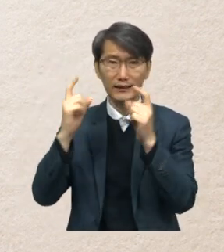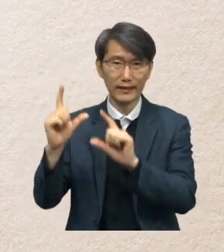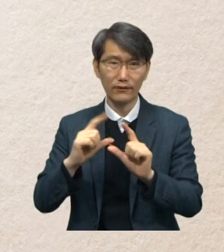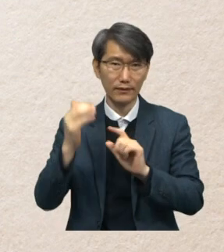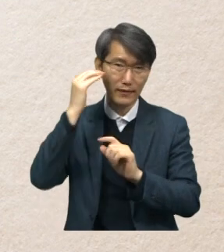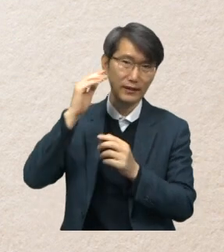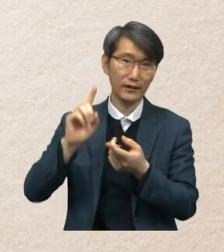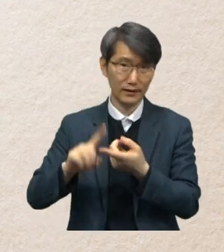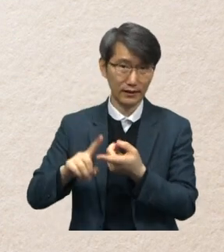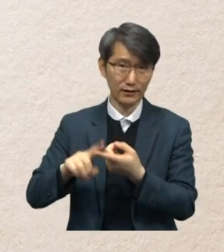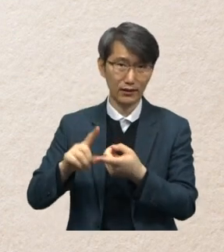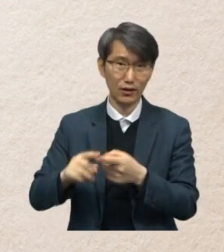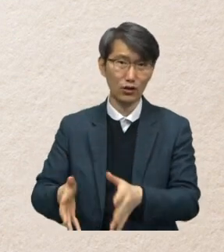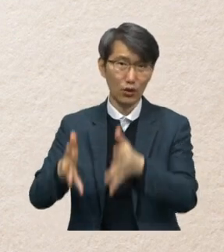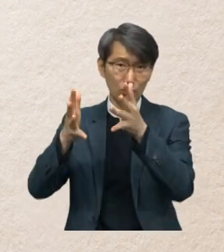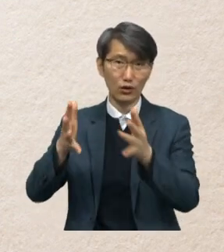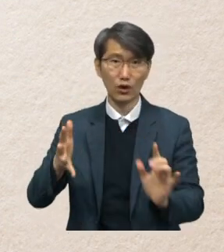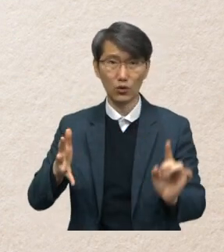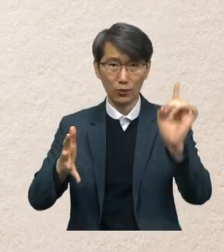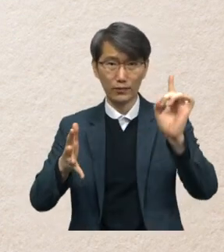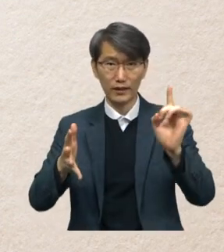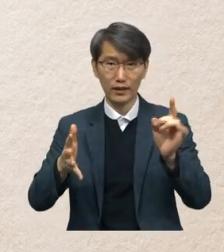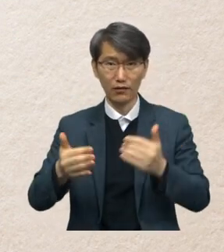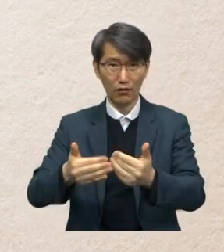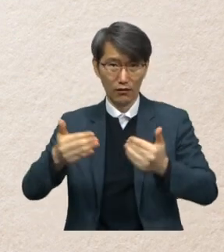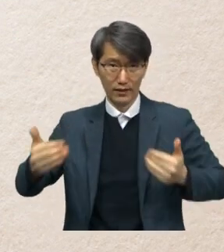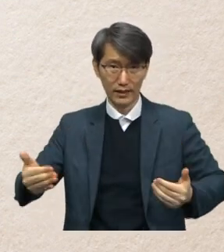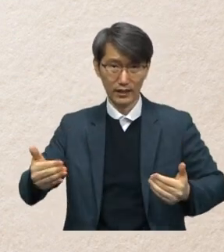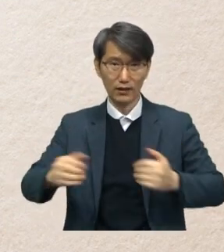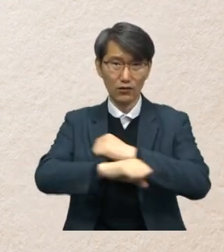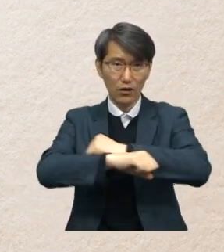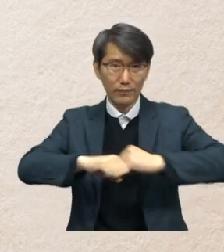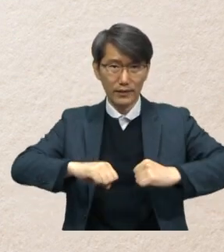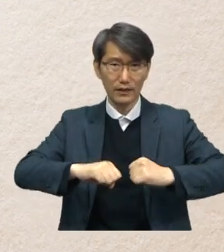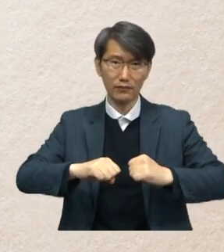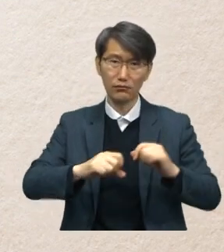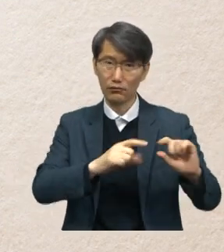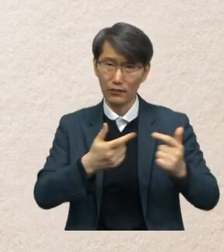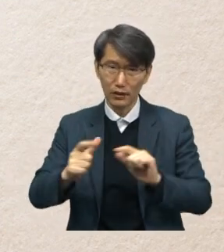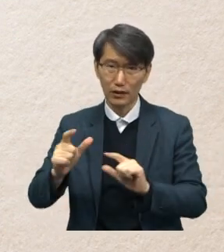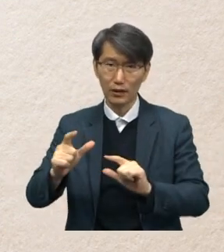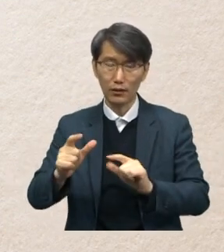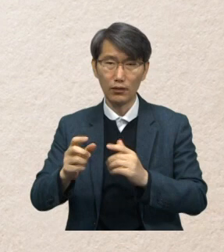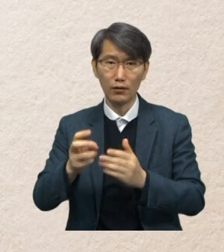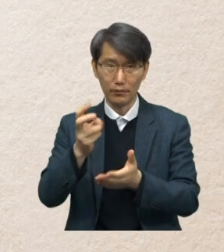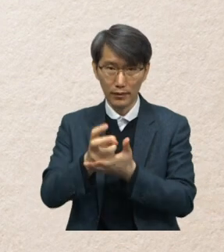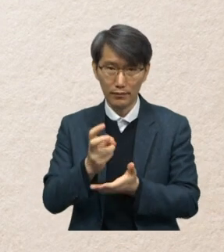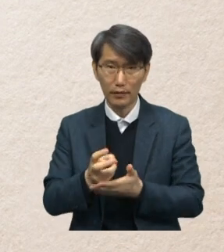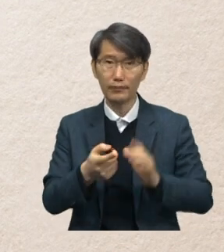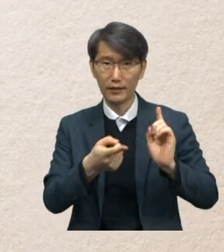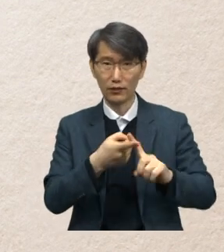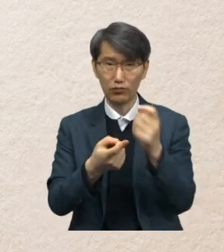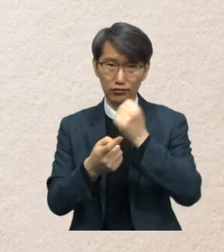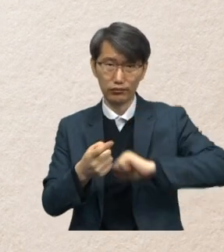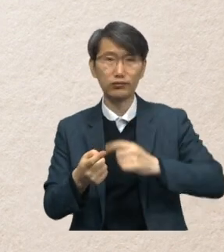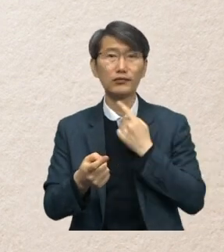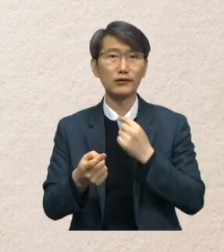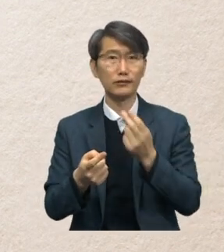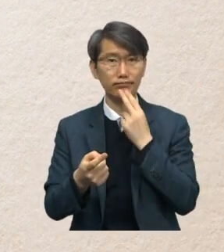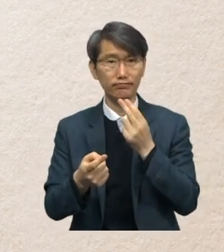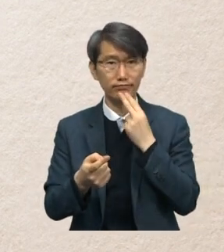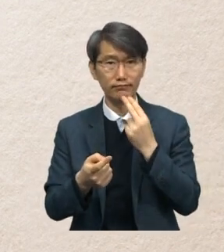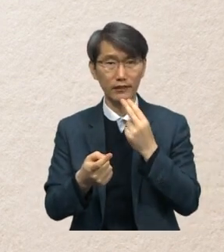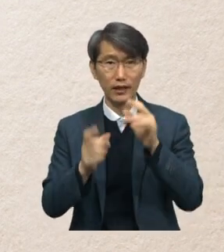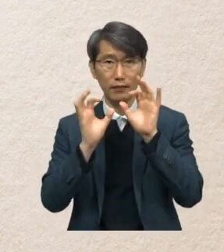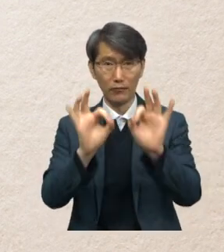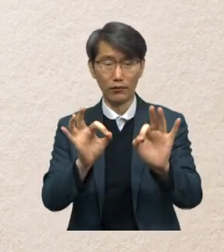주장에 대해선 건물의 높이나 이격거리 용적률 건폐율 등의 법적 규제를 위반한 사실이 없는